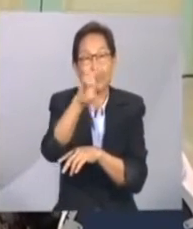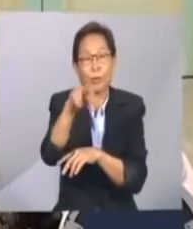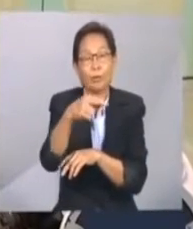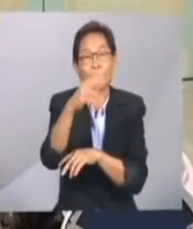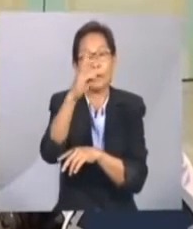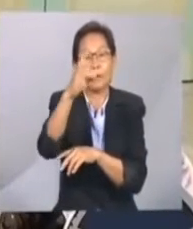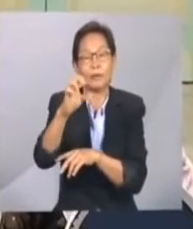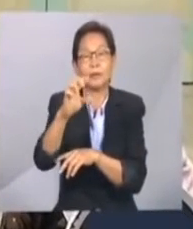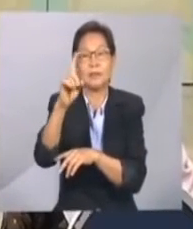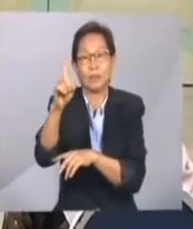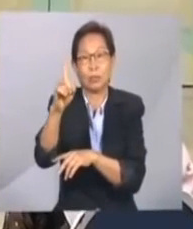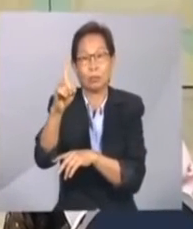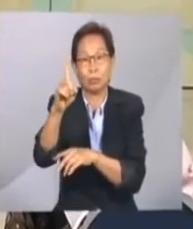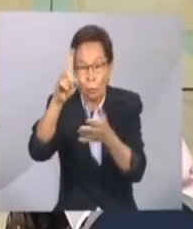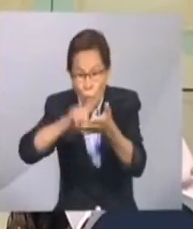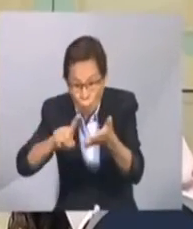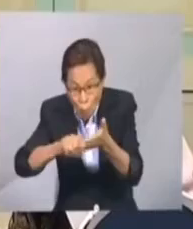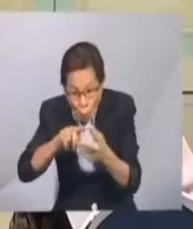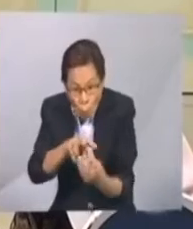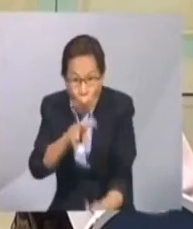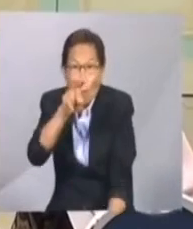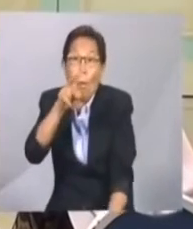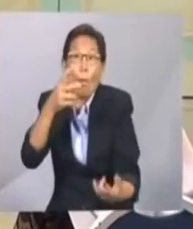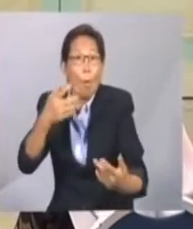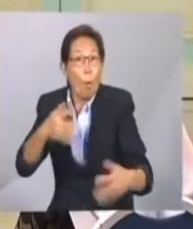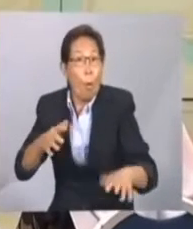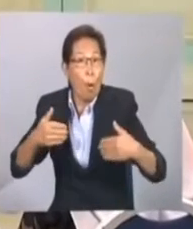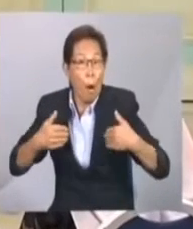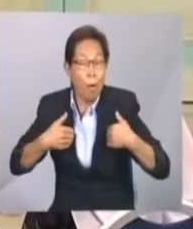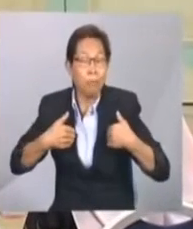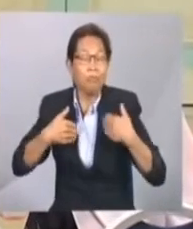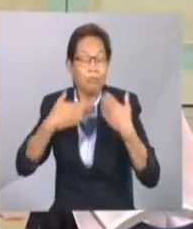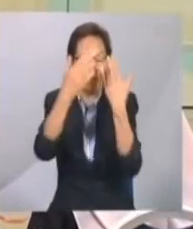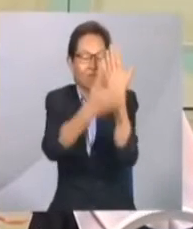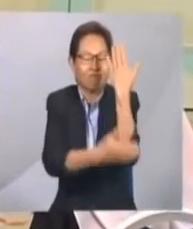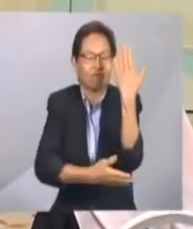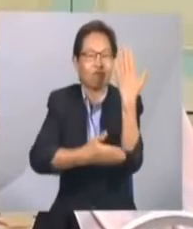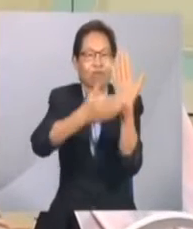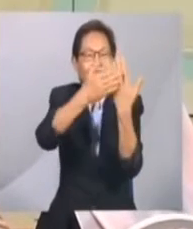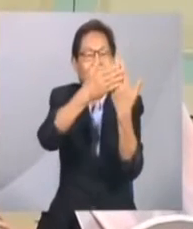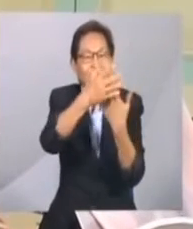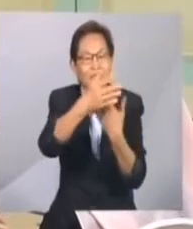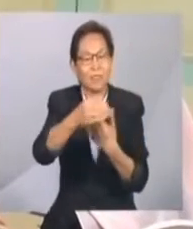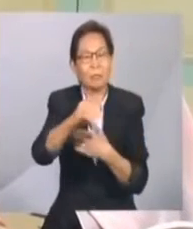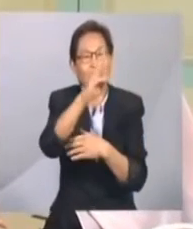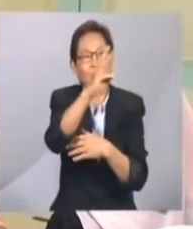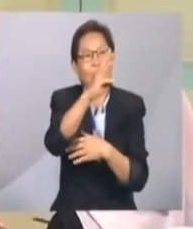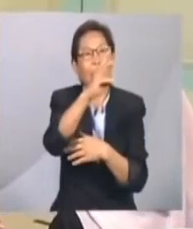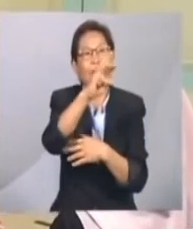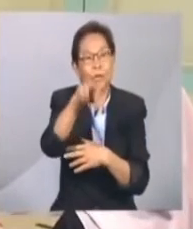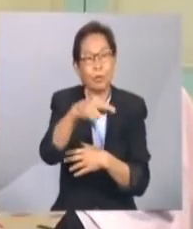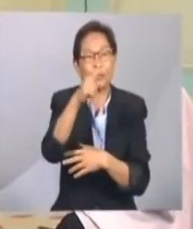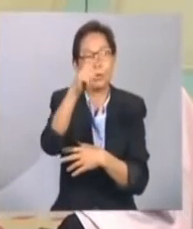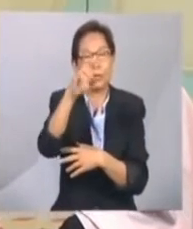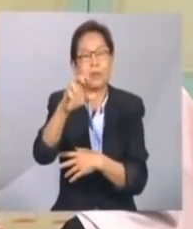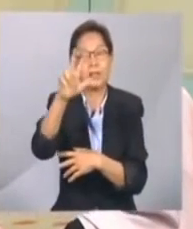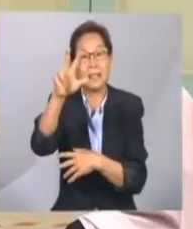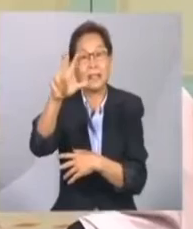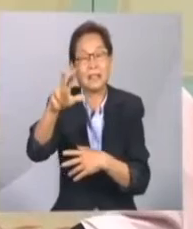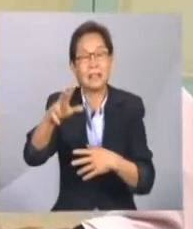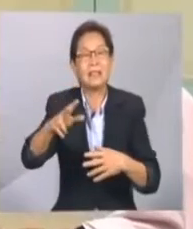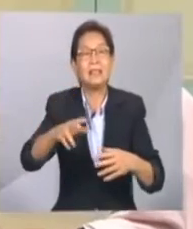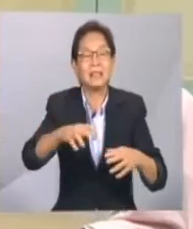40,601 pemeriksaan mengejut telah diadakan di seluruh negara dan sebanyak 6,203